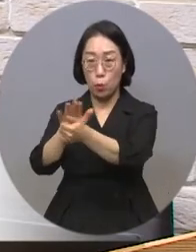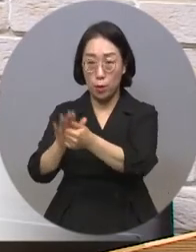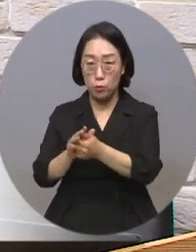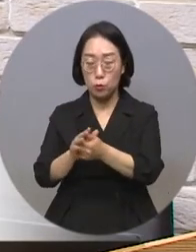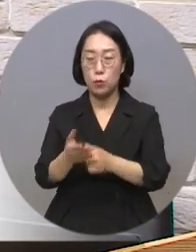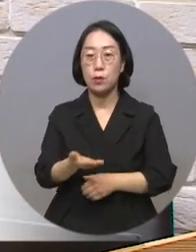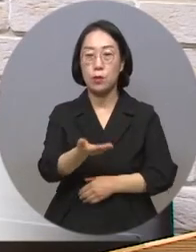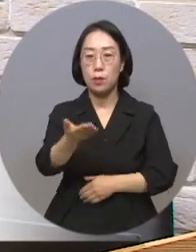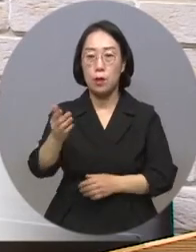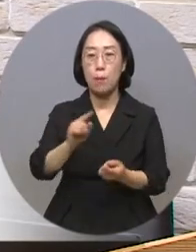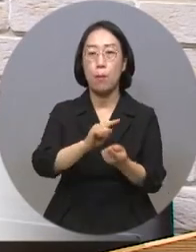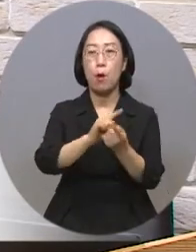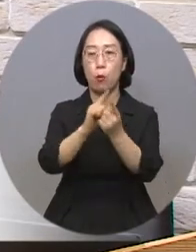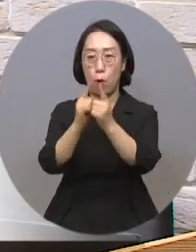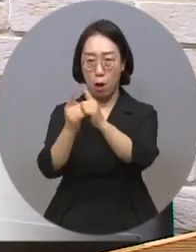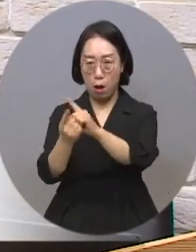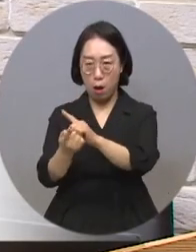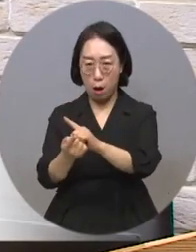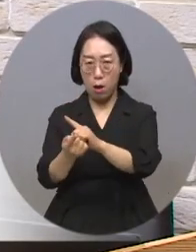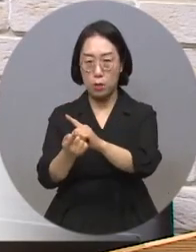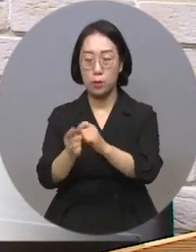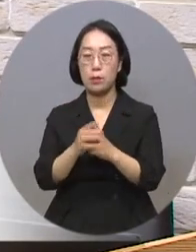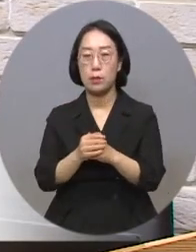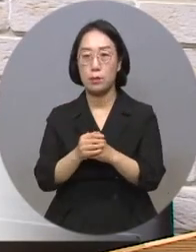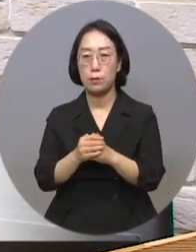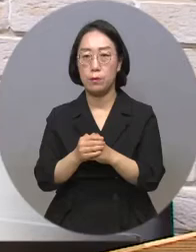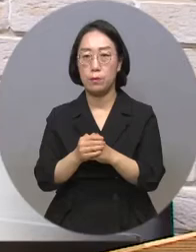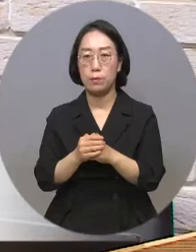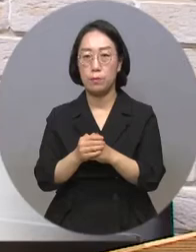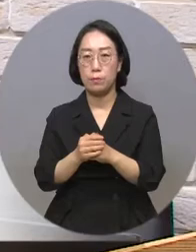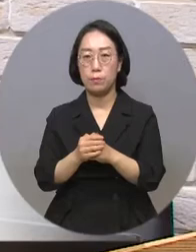사람들을 또 변화시키는 그런 그